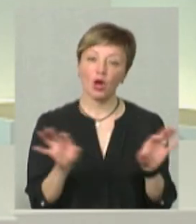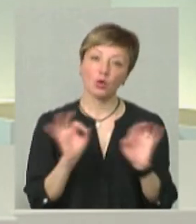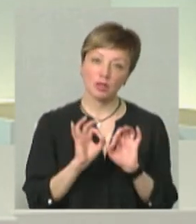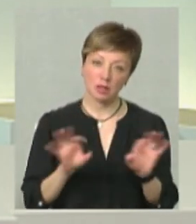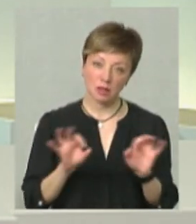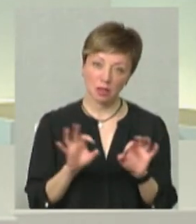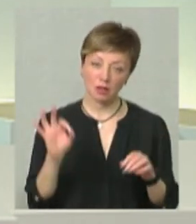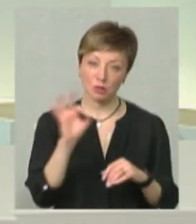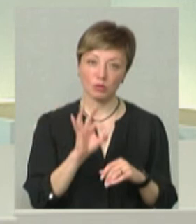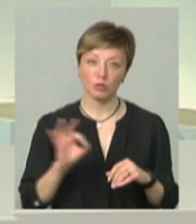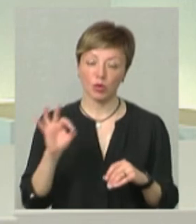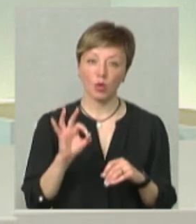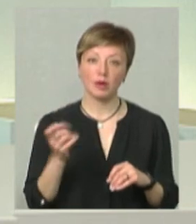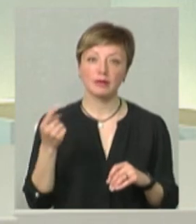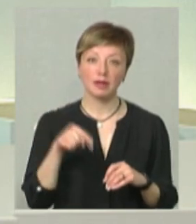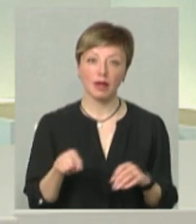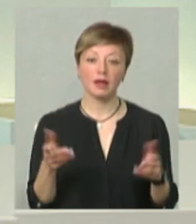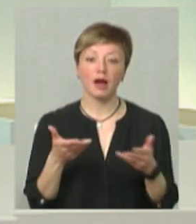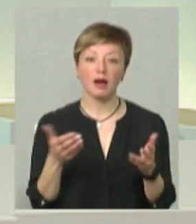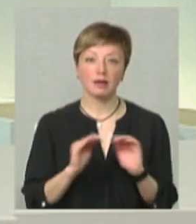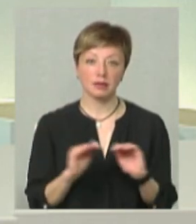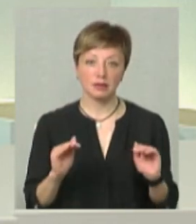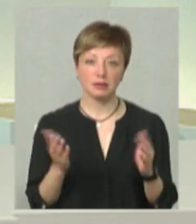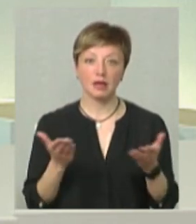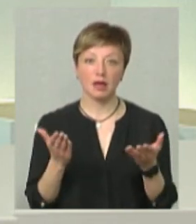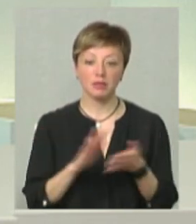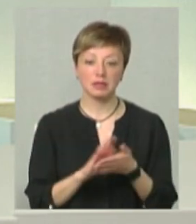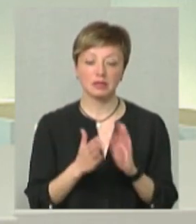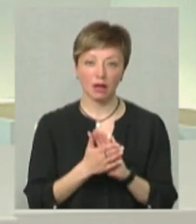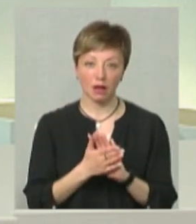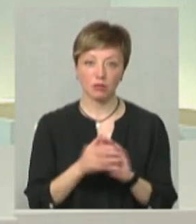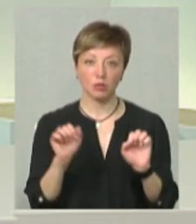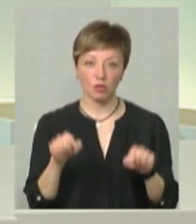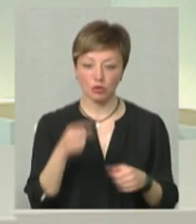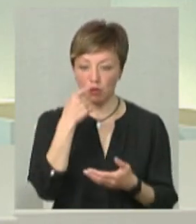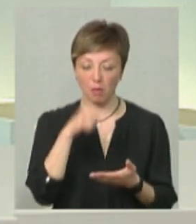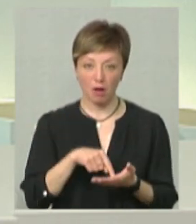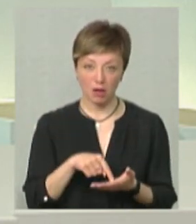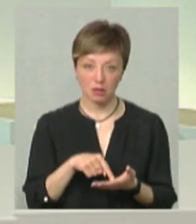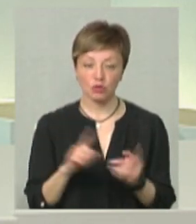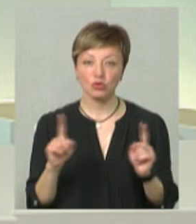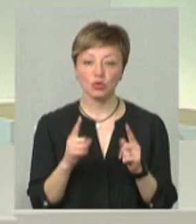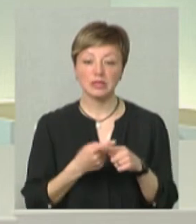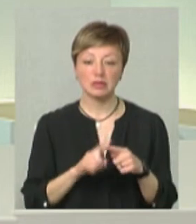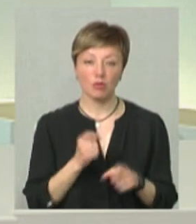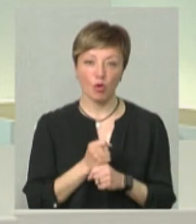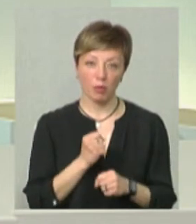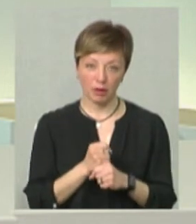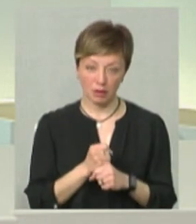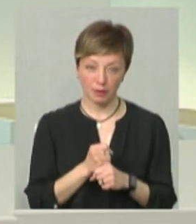розказати про те, які діти, з якими станами вони можуть попасти, що з тим